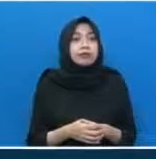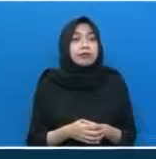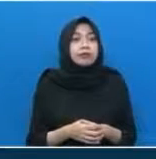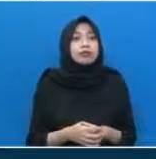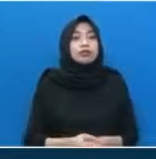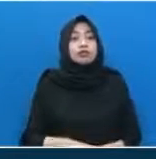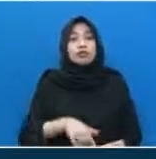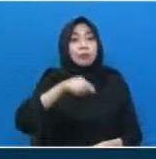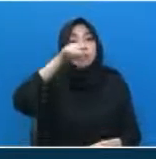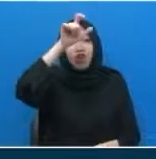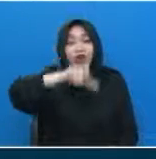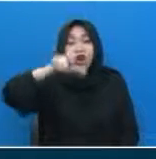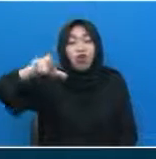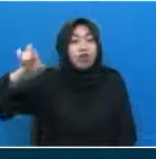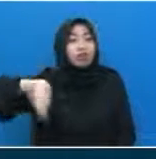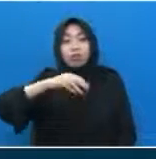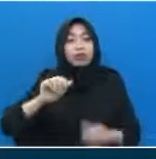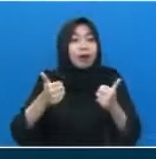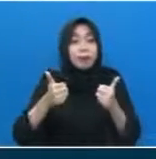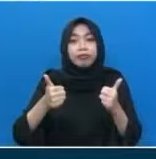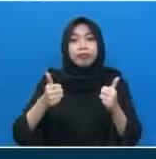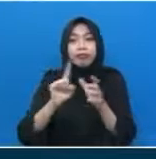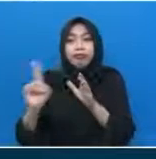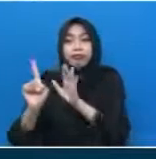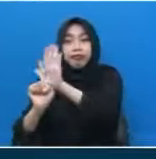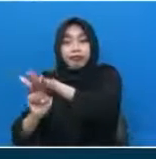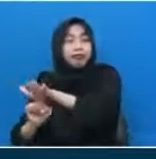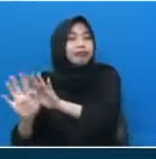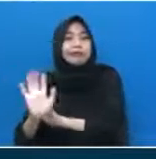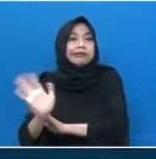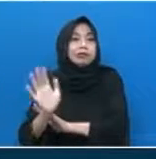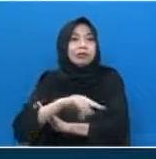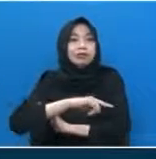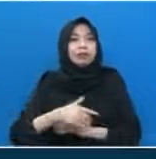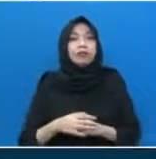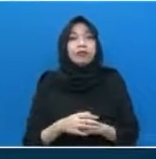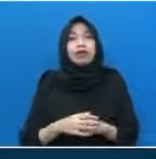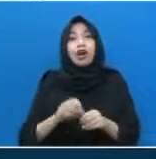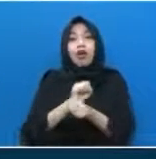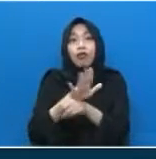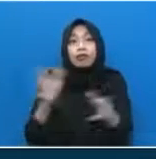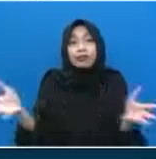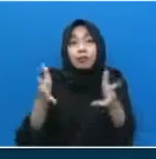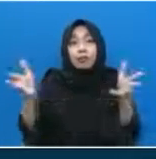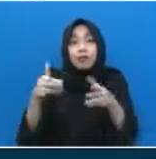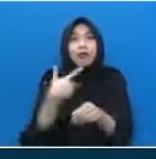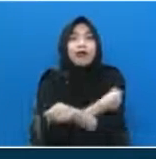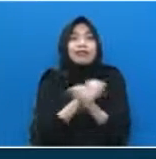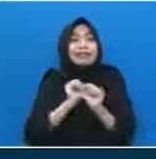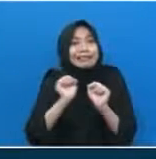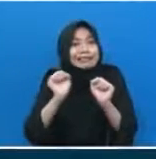kemampuan dan kecepatan antarnegara dalam menangani copy 19 termasuk vaksinasi